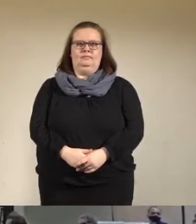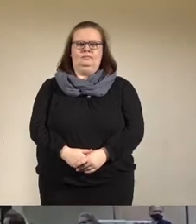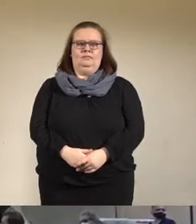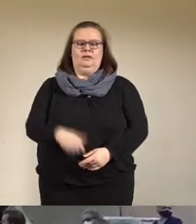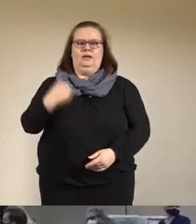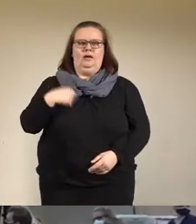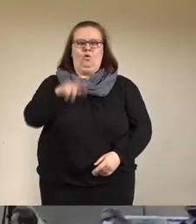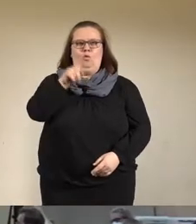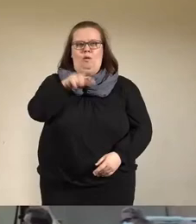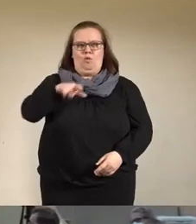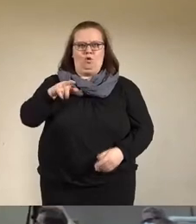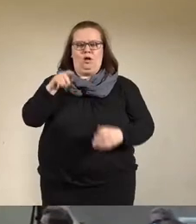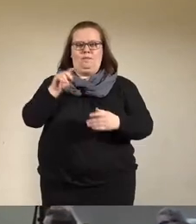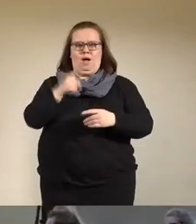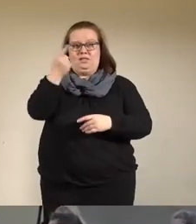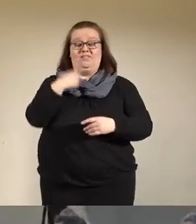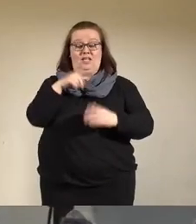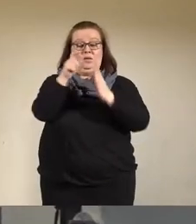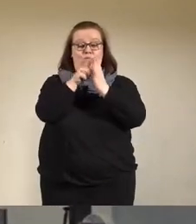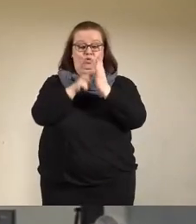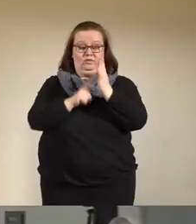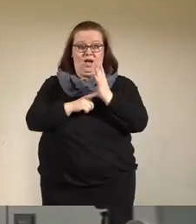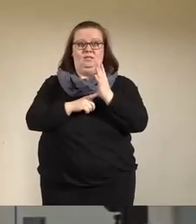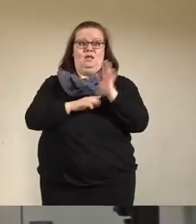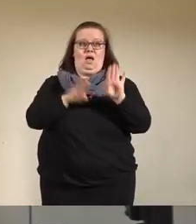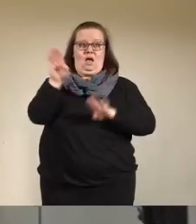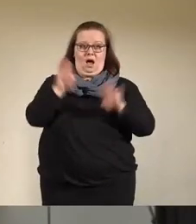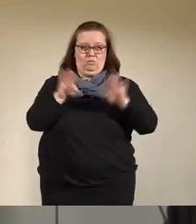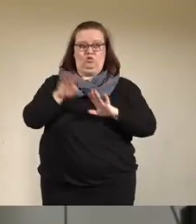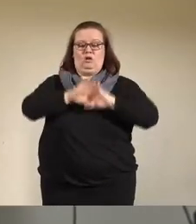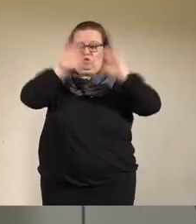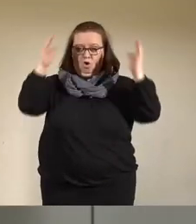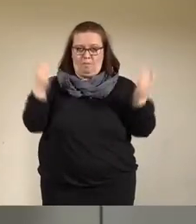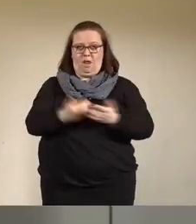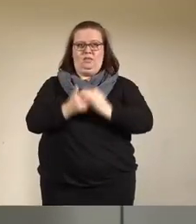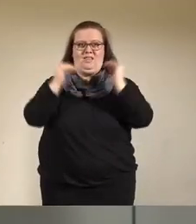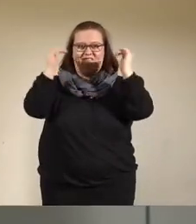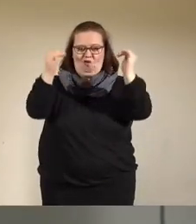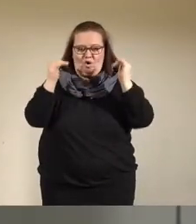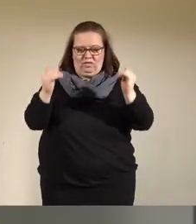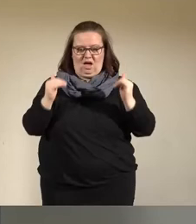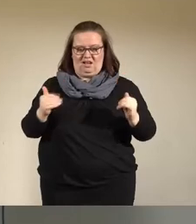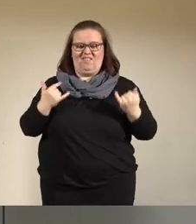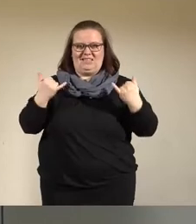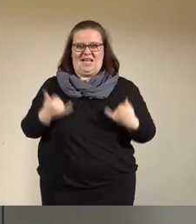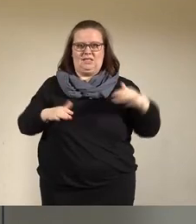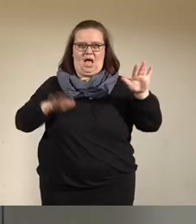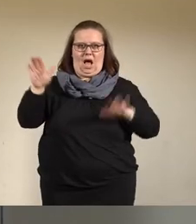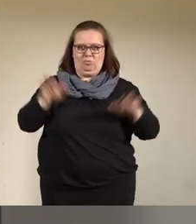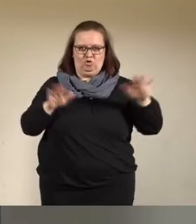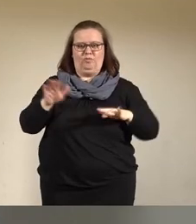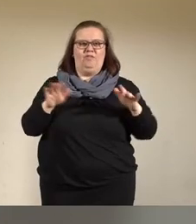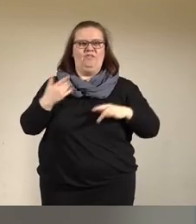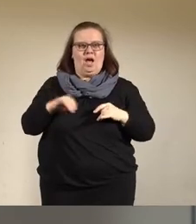Herr Oberbürgermeister, wenn Sie das jetzt punktweise abstimmen lassen wollen, müssen Sie es bitte in Gänze mal vortragen, was genau wir abstimmen, weil der